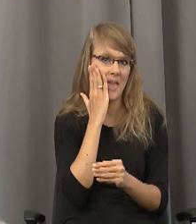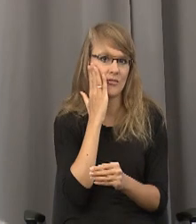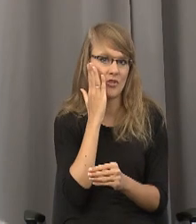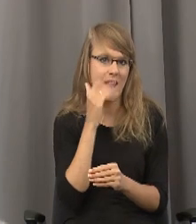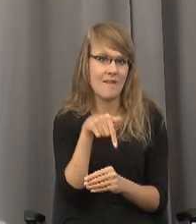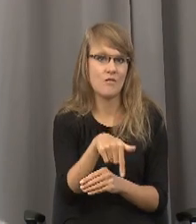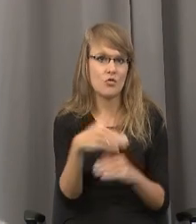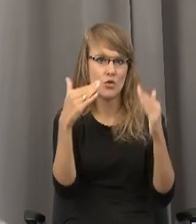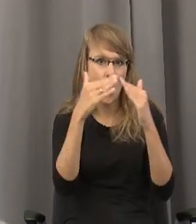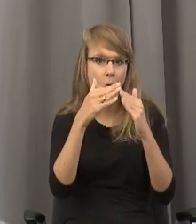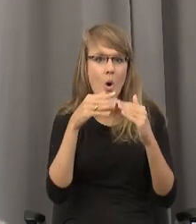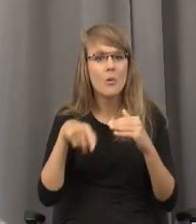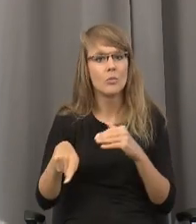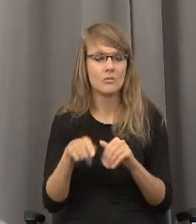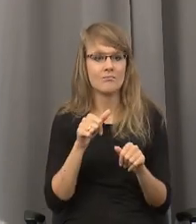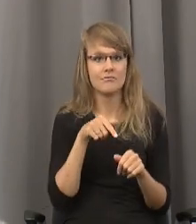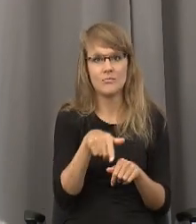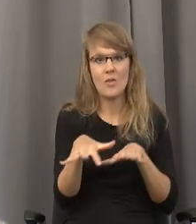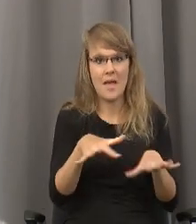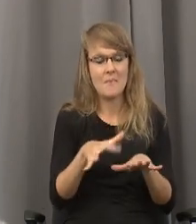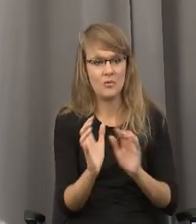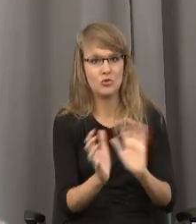nim współmieszkańcy.